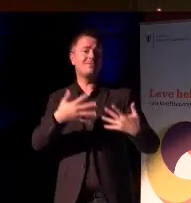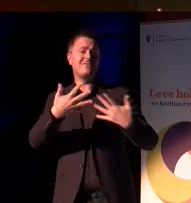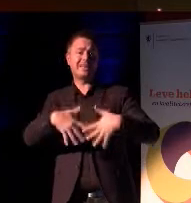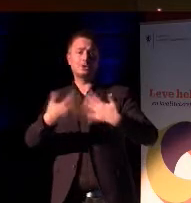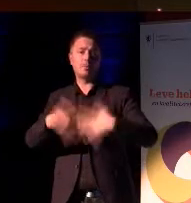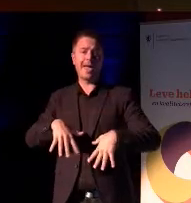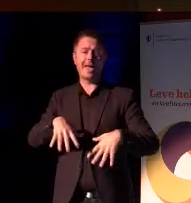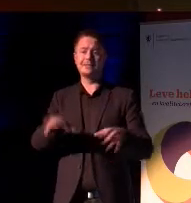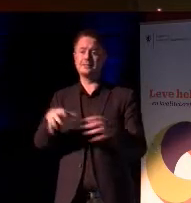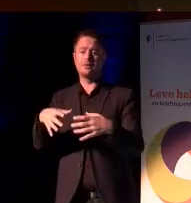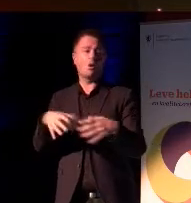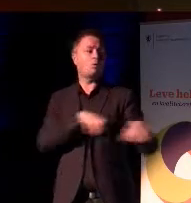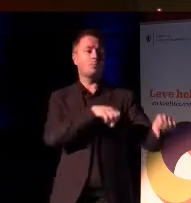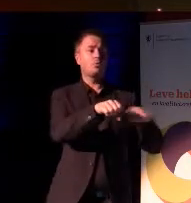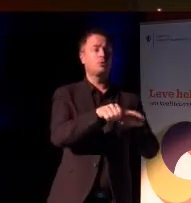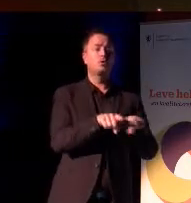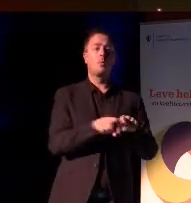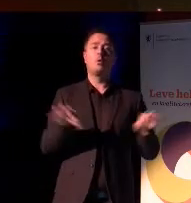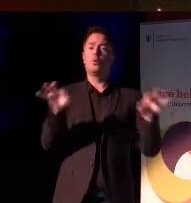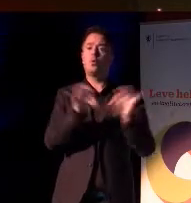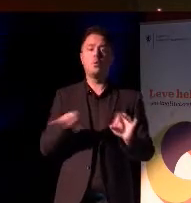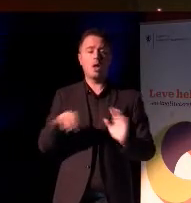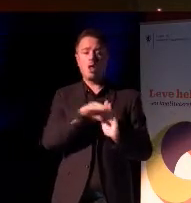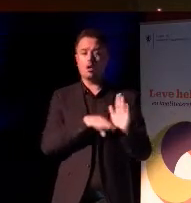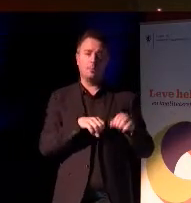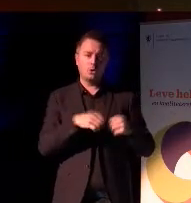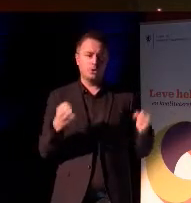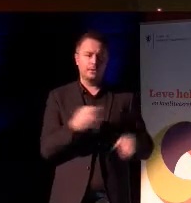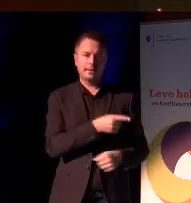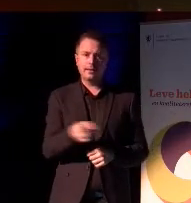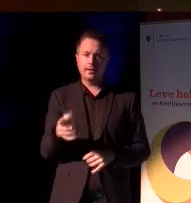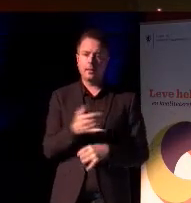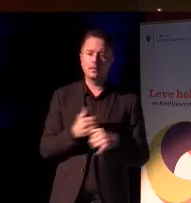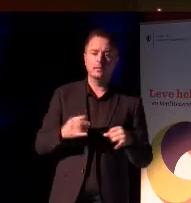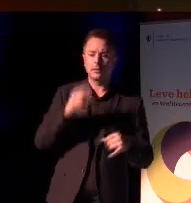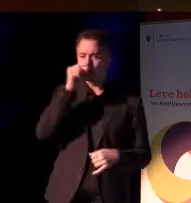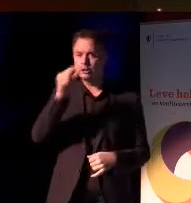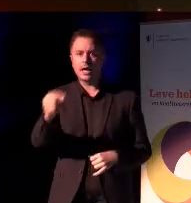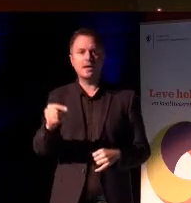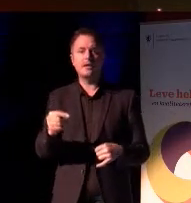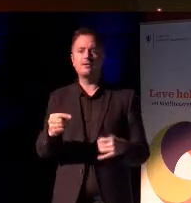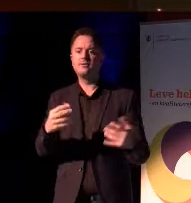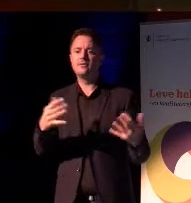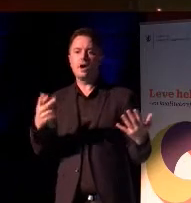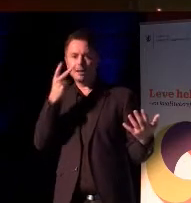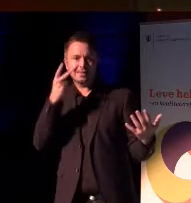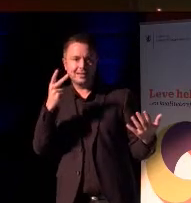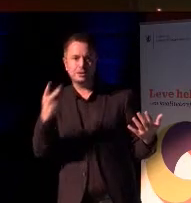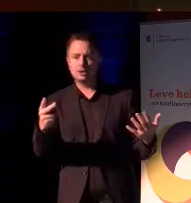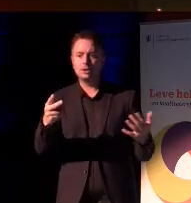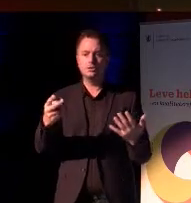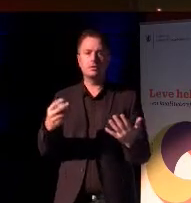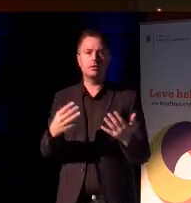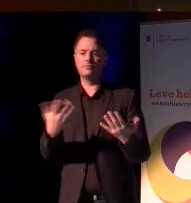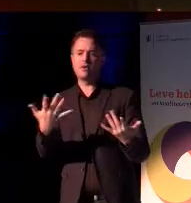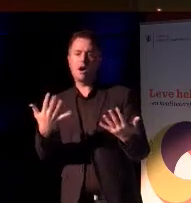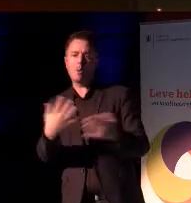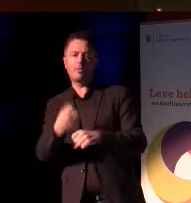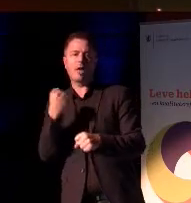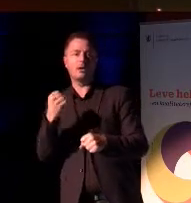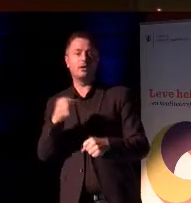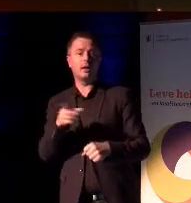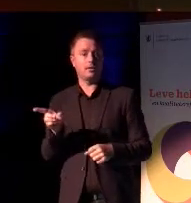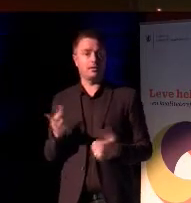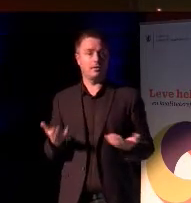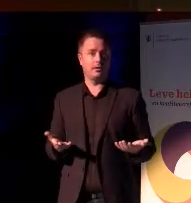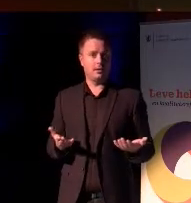ikke hadde lovbrudd, de var nysgjerrige på tilsynsfunnene. Da har vi en kultur for læring. Det noe ved dette som gjør at vi bør også se på